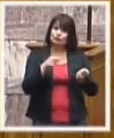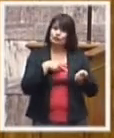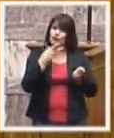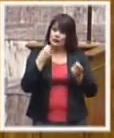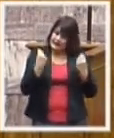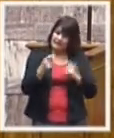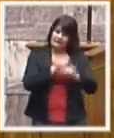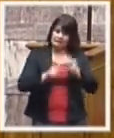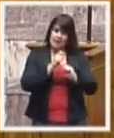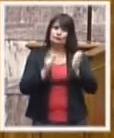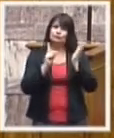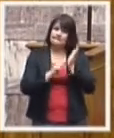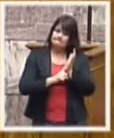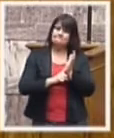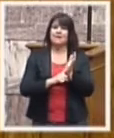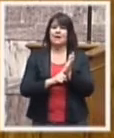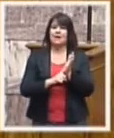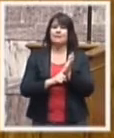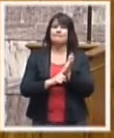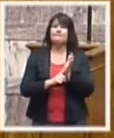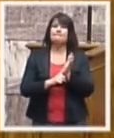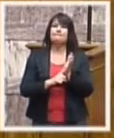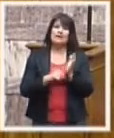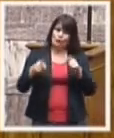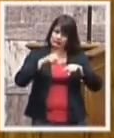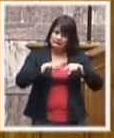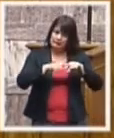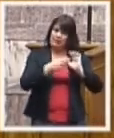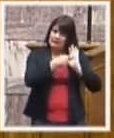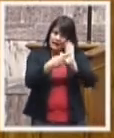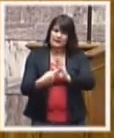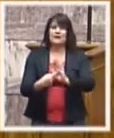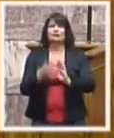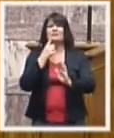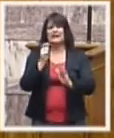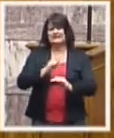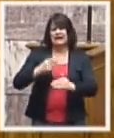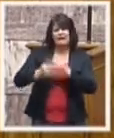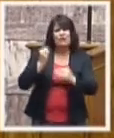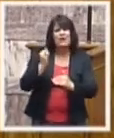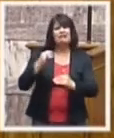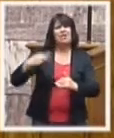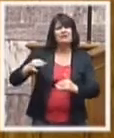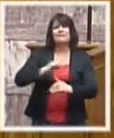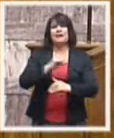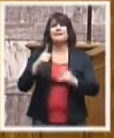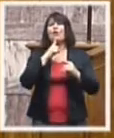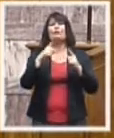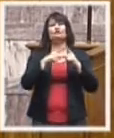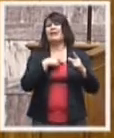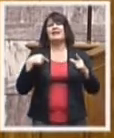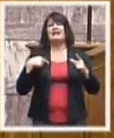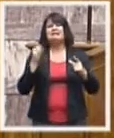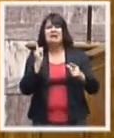πρέπει να αποτελέσει ένας από τους πυλώνες της θεσμικής οργάνωσης του τουρισμού της Ελλάδας, μακριά από γραφειοκρατίες και τις άλλες αδυναμίες της δημόσιας διοίκησης της χώρας